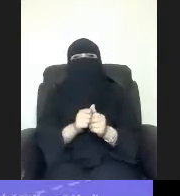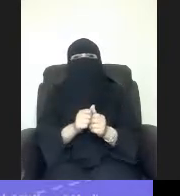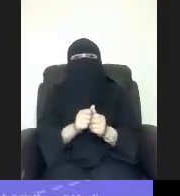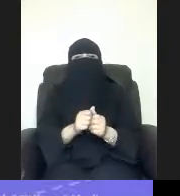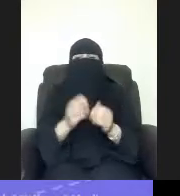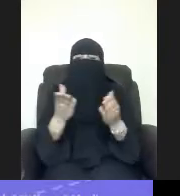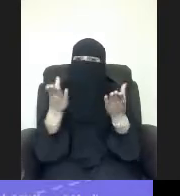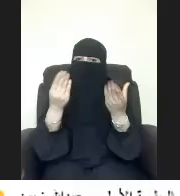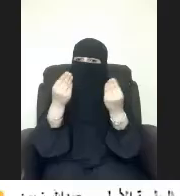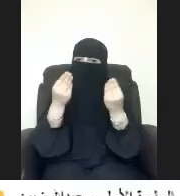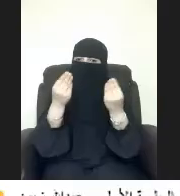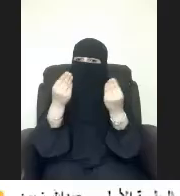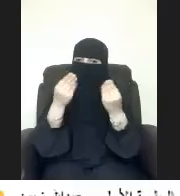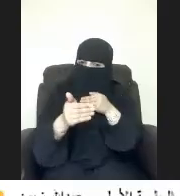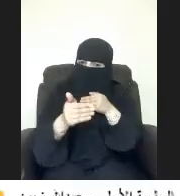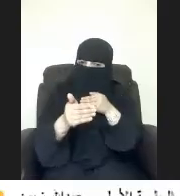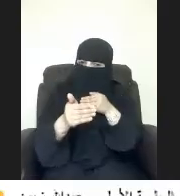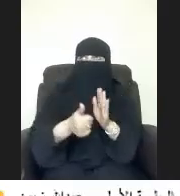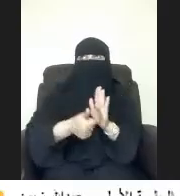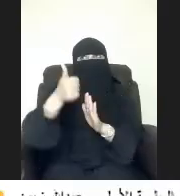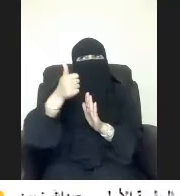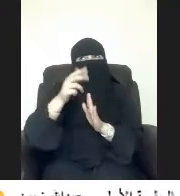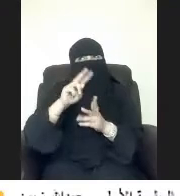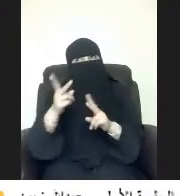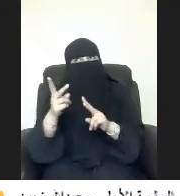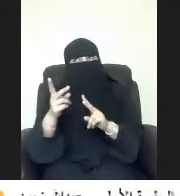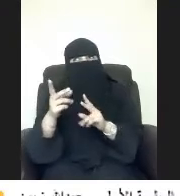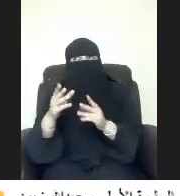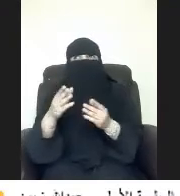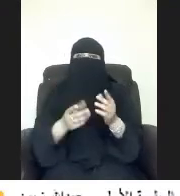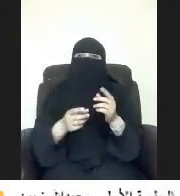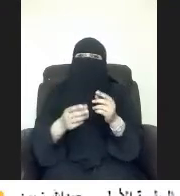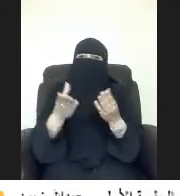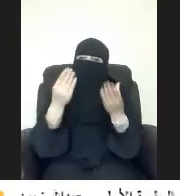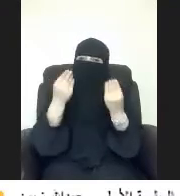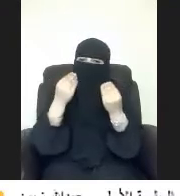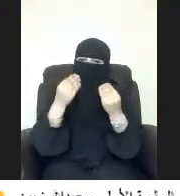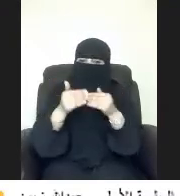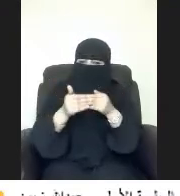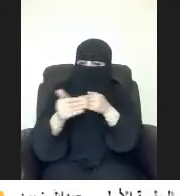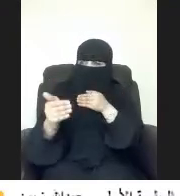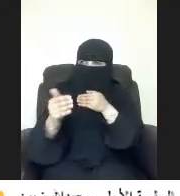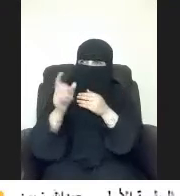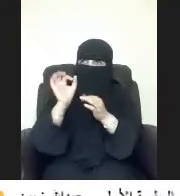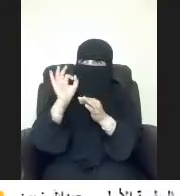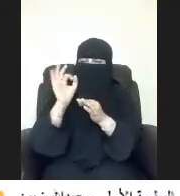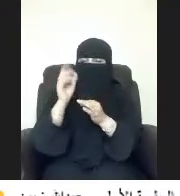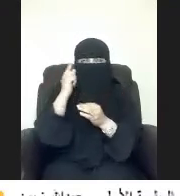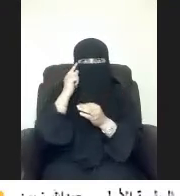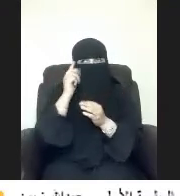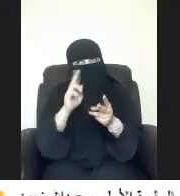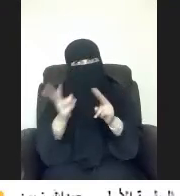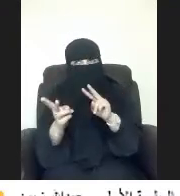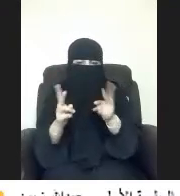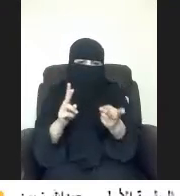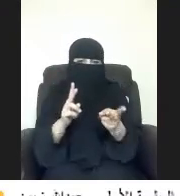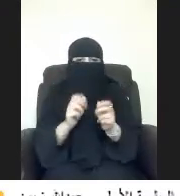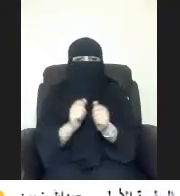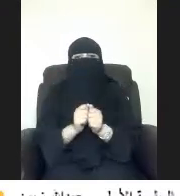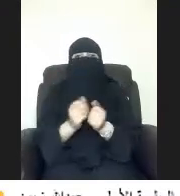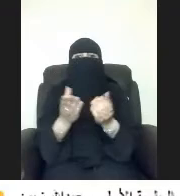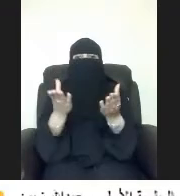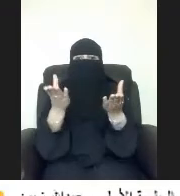وأحيانا التعليم وجه على وجه أفضل. فإذا هذا يعطينا مؤشر إنه هذا الجانب من التعلم المدمج اللي هو عن